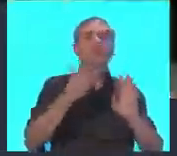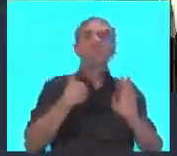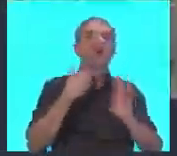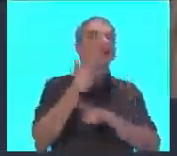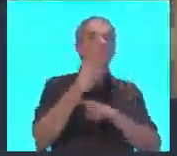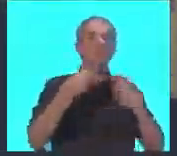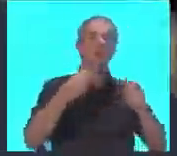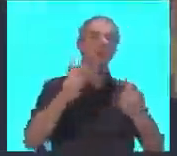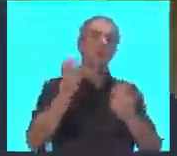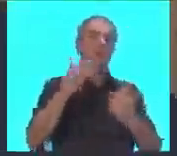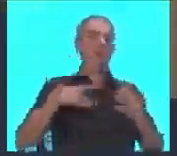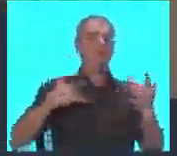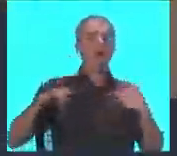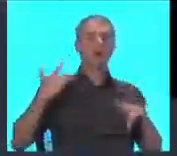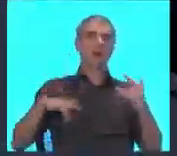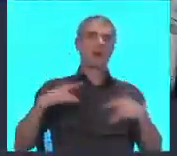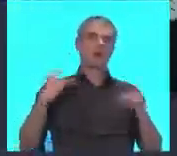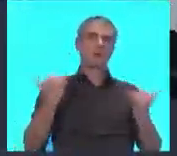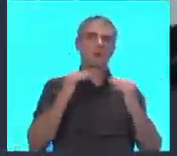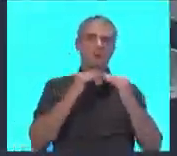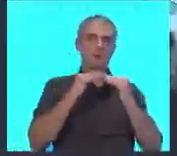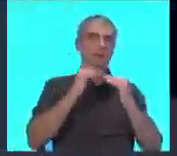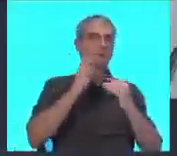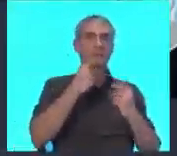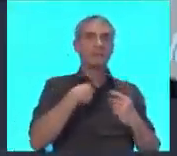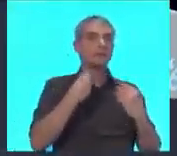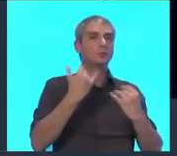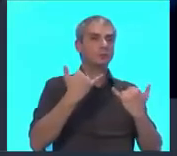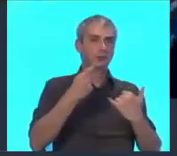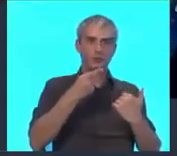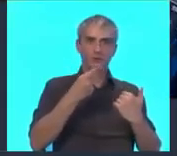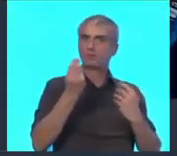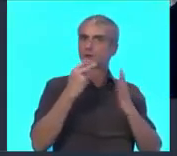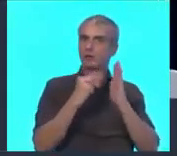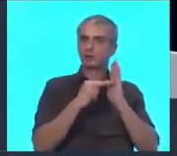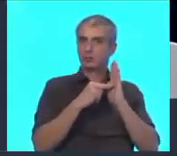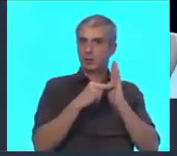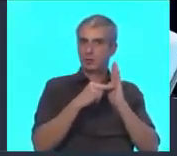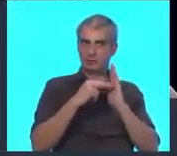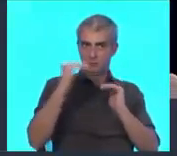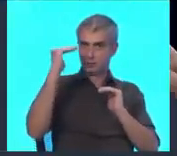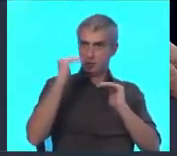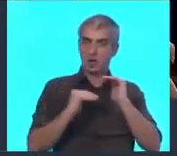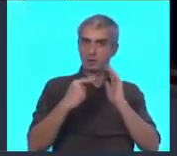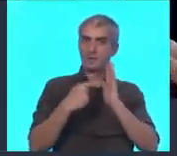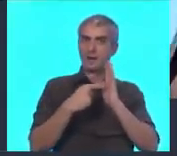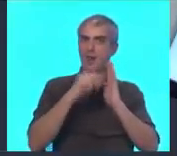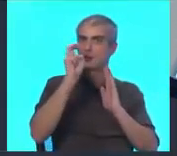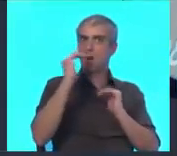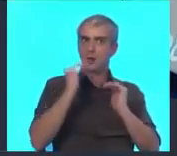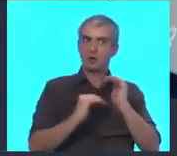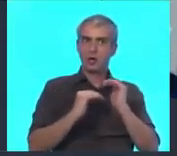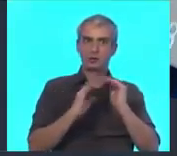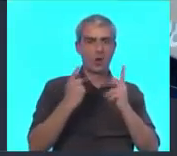תמיד מוצאים את התירוץ המתאים. תגיד, המוצרים עכשיו של מוצרי חשמל כאלה יורדים בגלל שהדולר יורד? או שזה לא